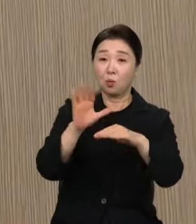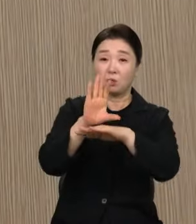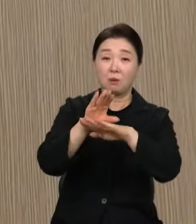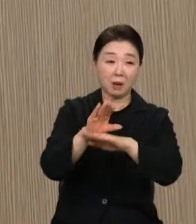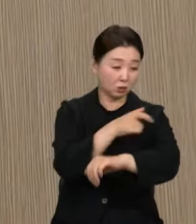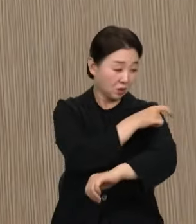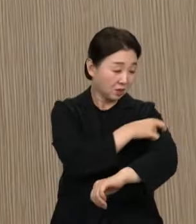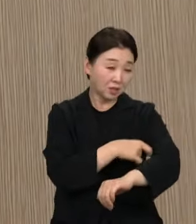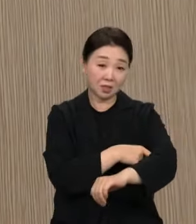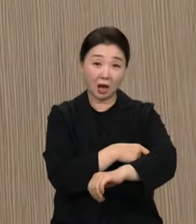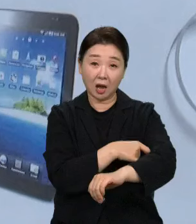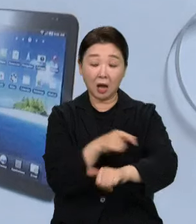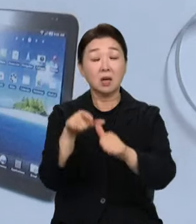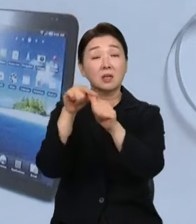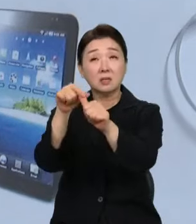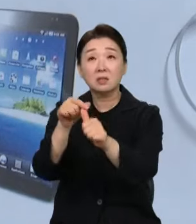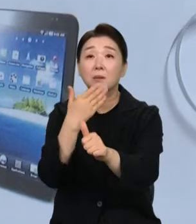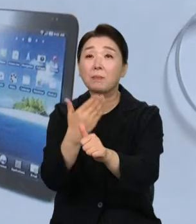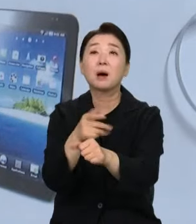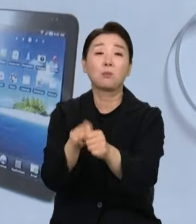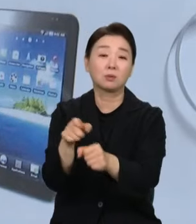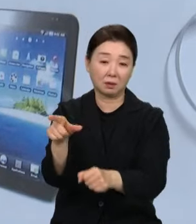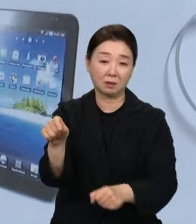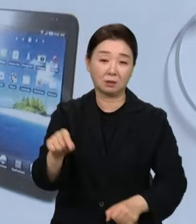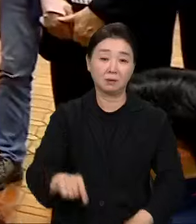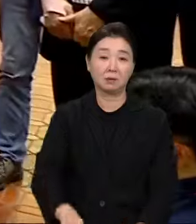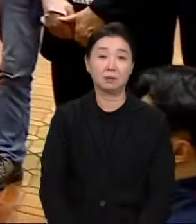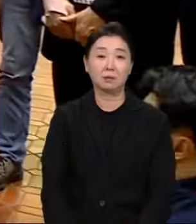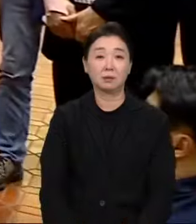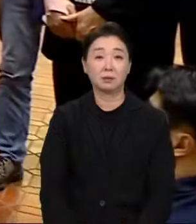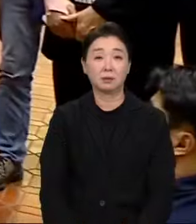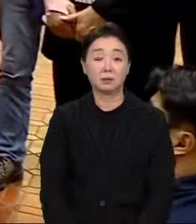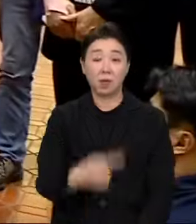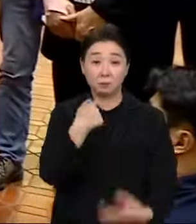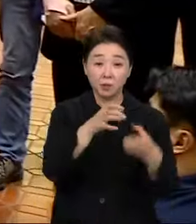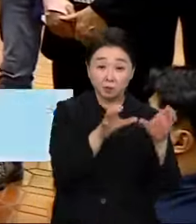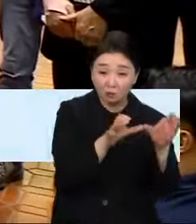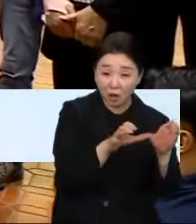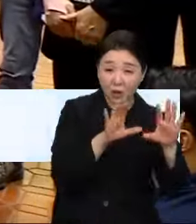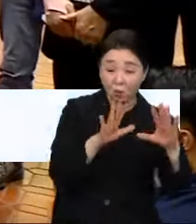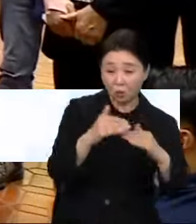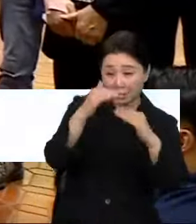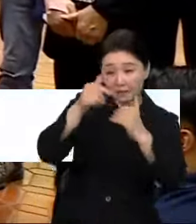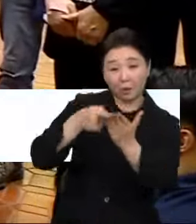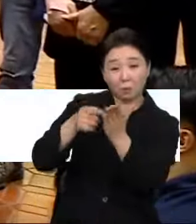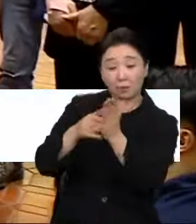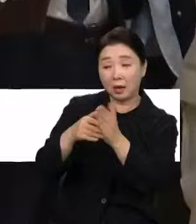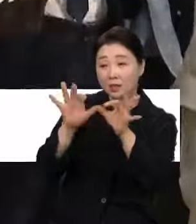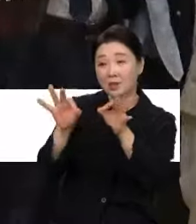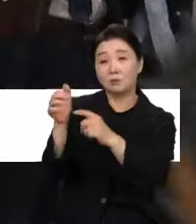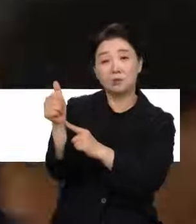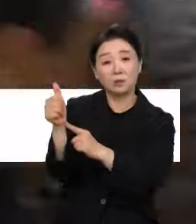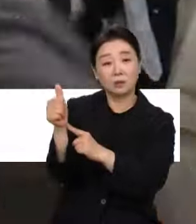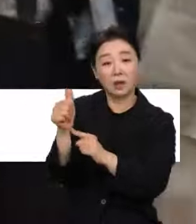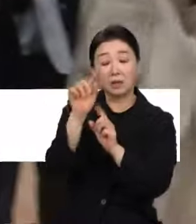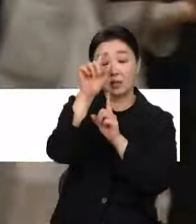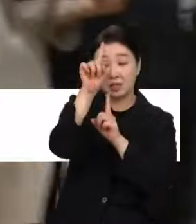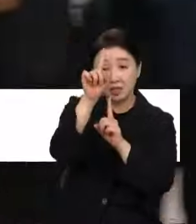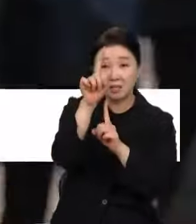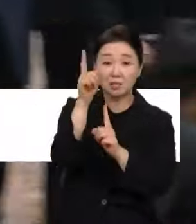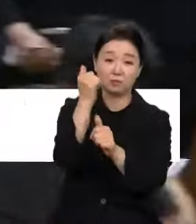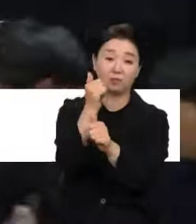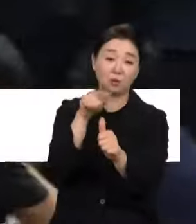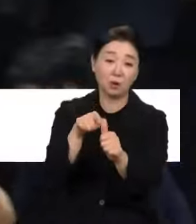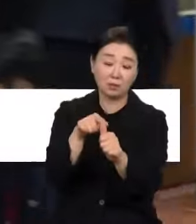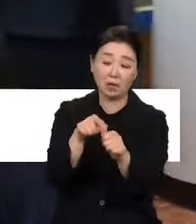선출 준비를 할 수 있도록 하기 위한 걸로 보입니다. 민주당은 오늘 안건 역시 김 위원장과 이상인 부위원장